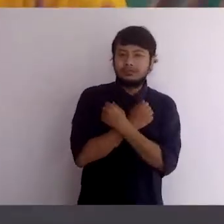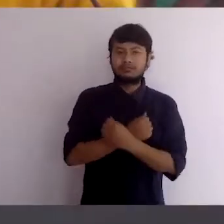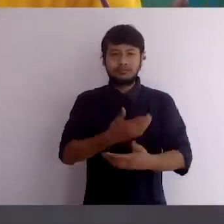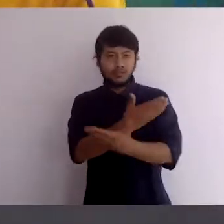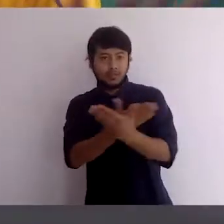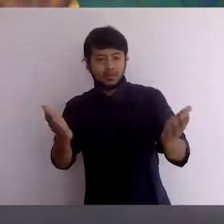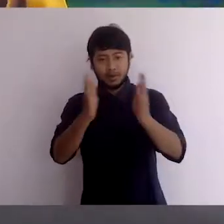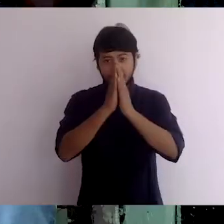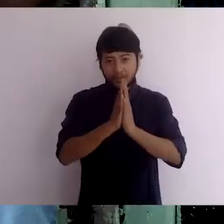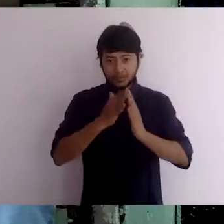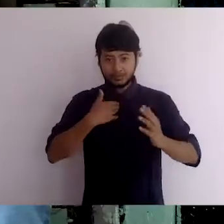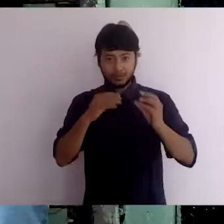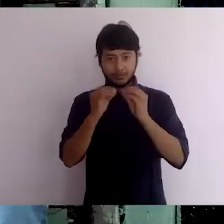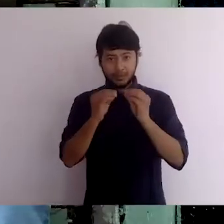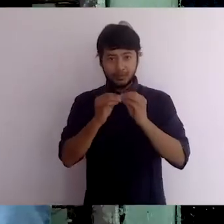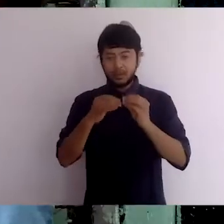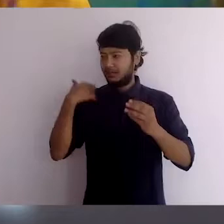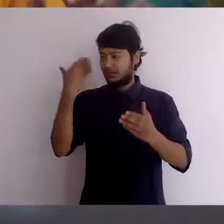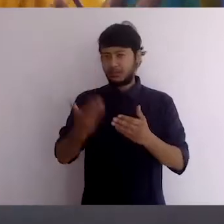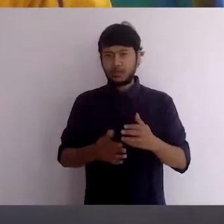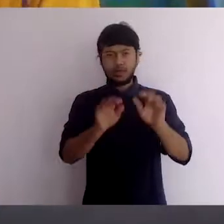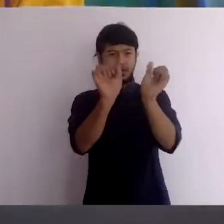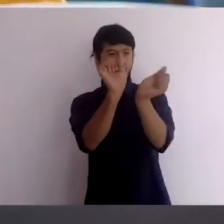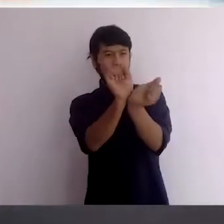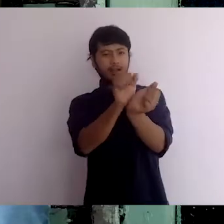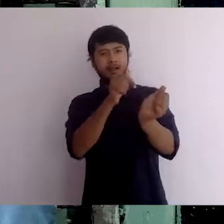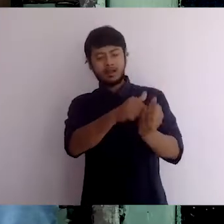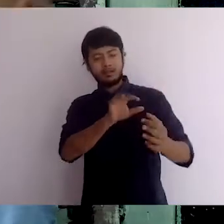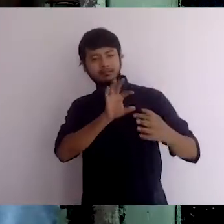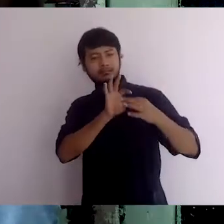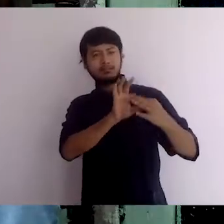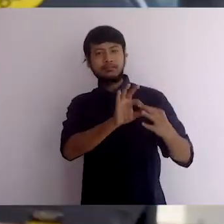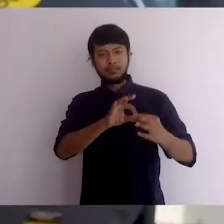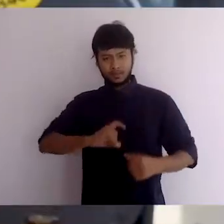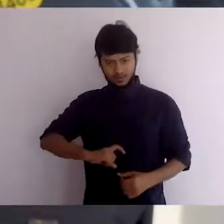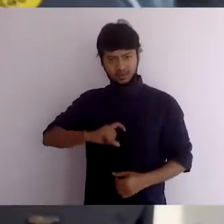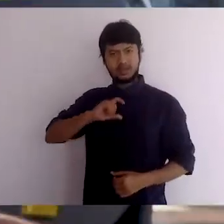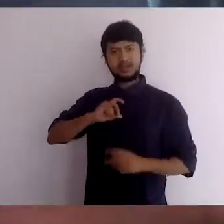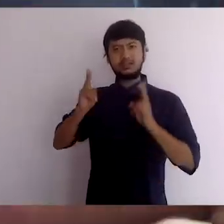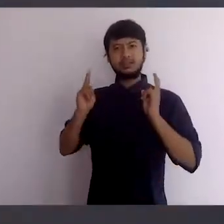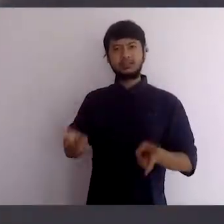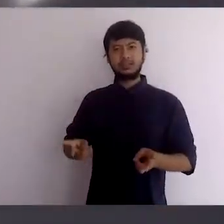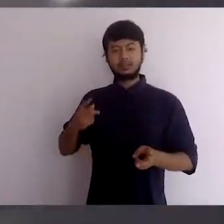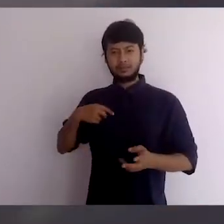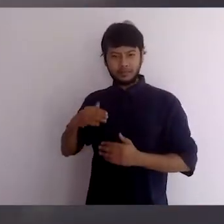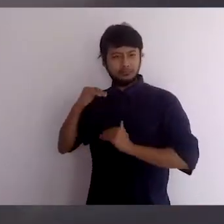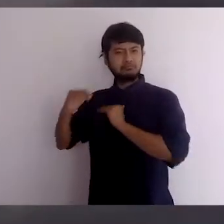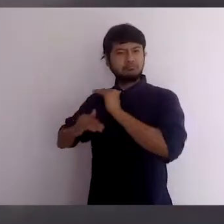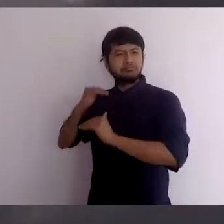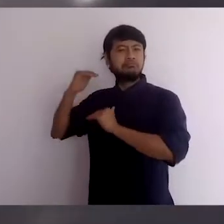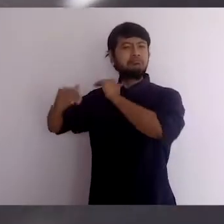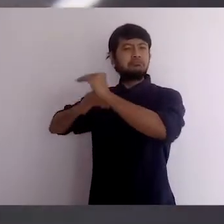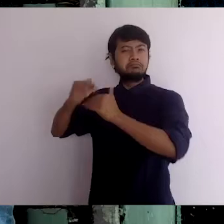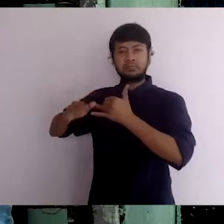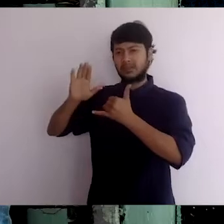नमस्कार बहुत प्यार, डायरेक्ट मुंबई से सलाम। शुरुआत से ये बार्स मेरे करते खुलासा, ये हौसला ना होगा कम, cause we are rising like a sun। ऊपर